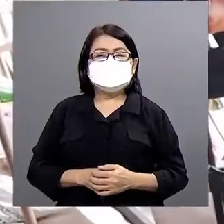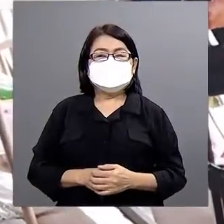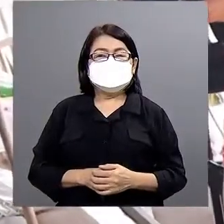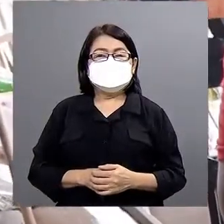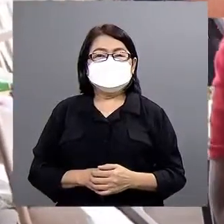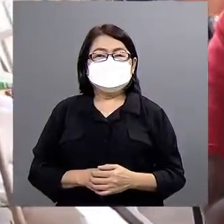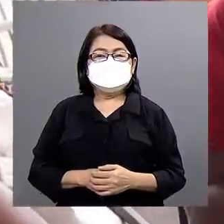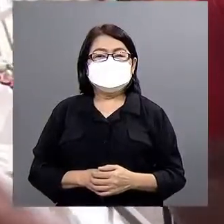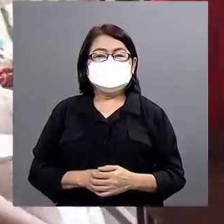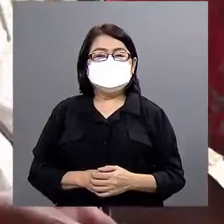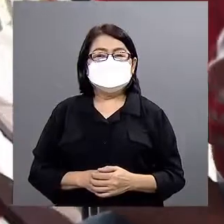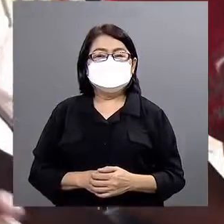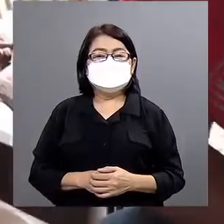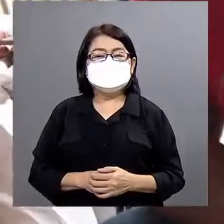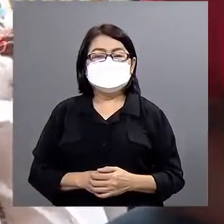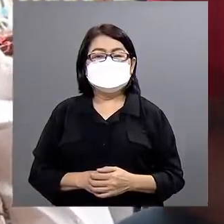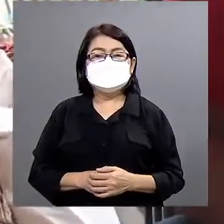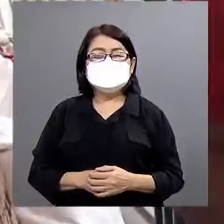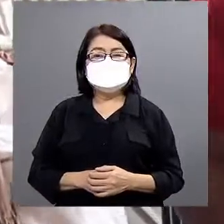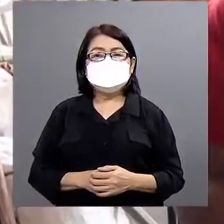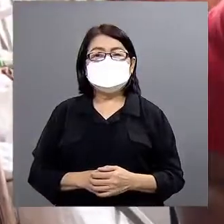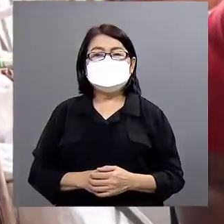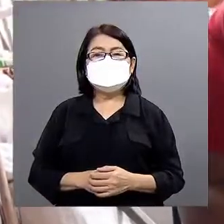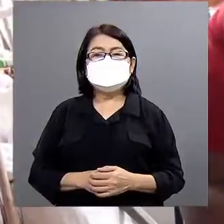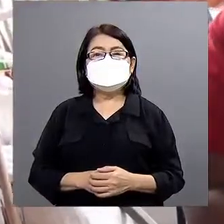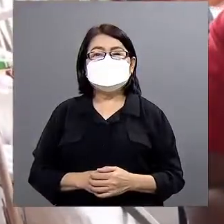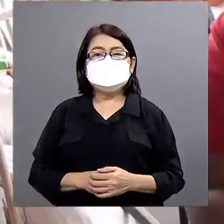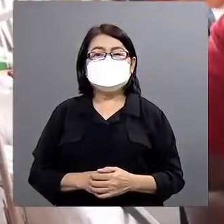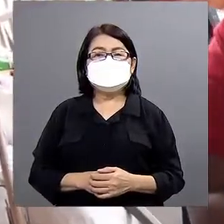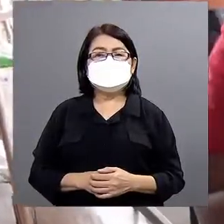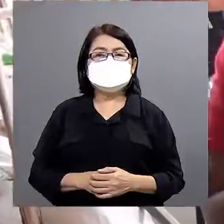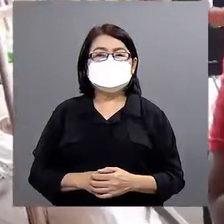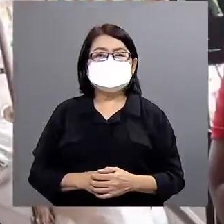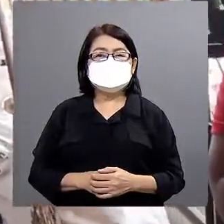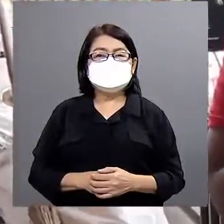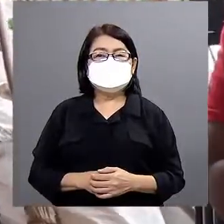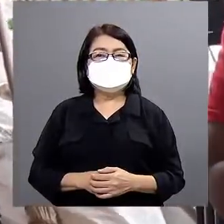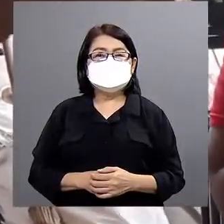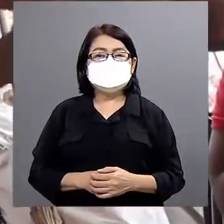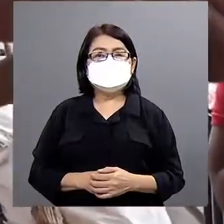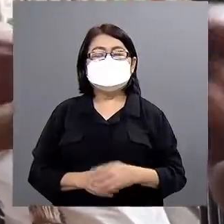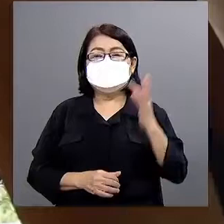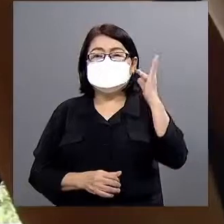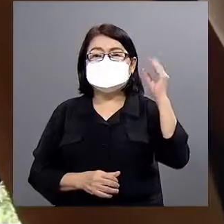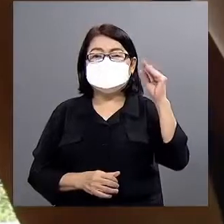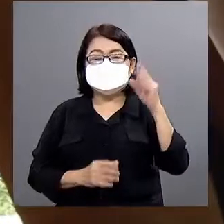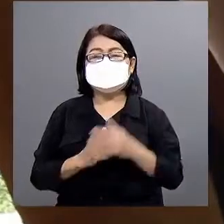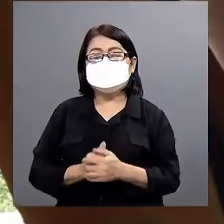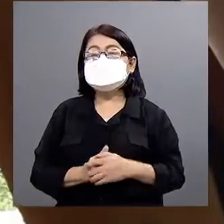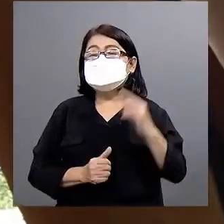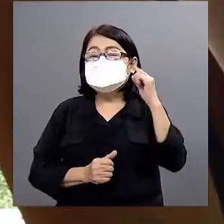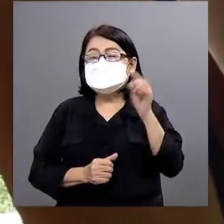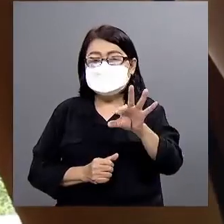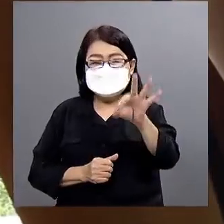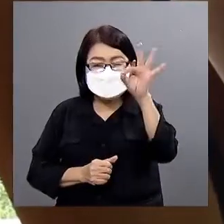เบงเงยบ่เอ็งอยู่ชื่อเจ๊ไว้เจ๊ชื่อกรอเบจ้ะ ต้องเลือกไม้เลือกวัสดุแบบไหนใ